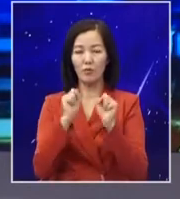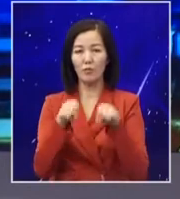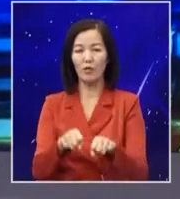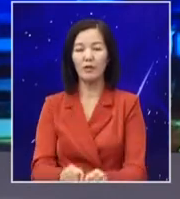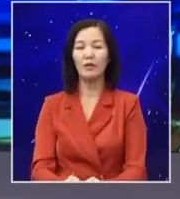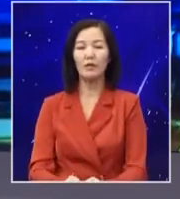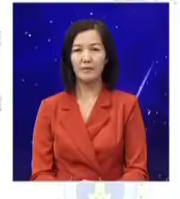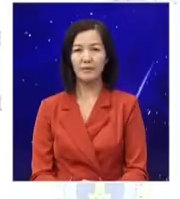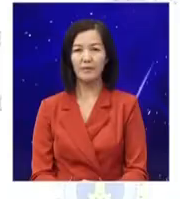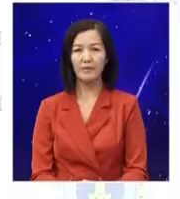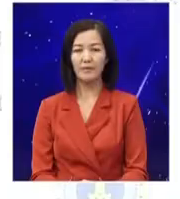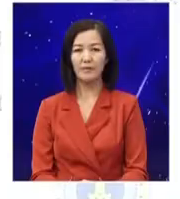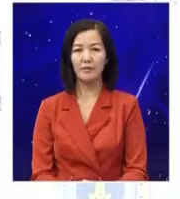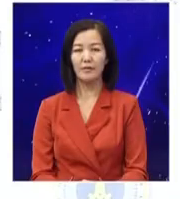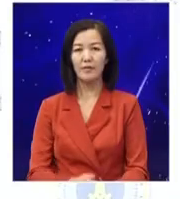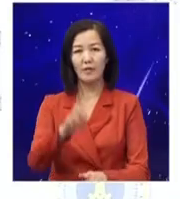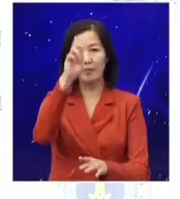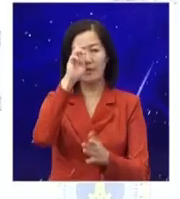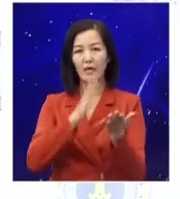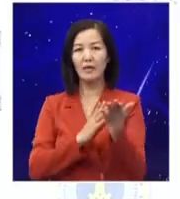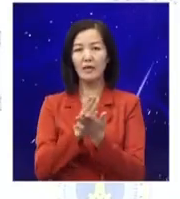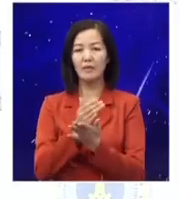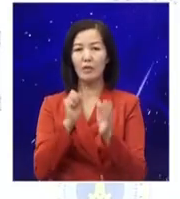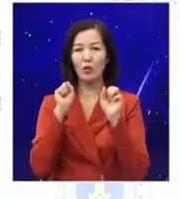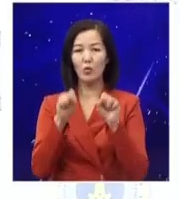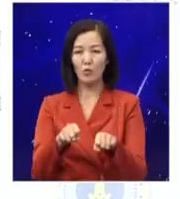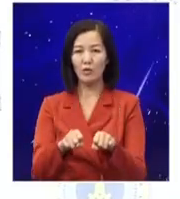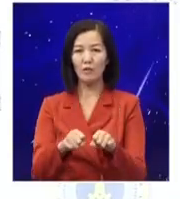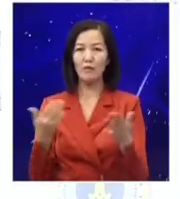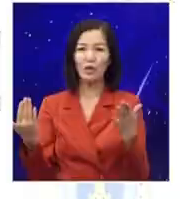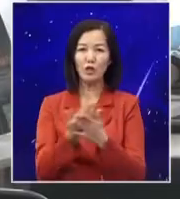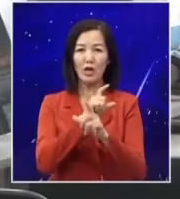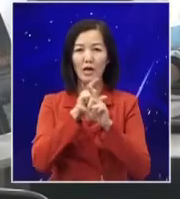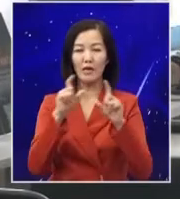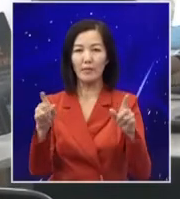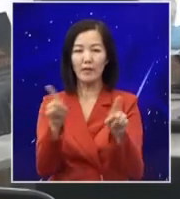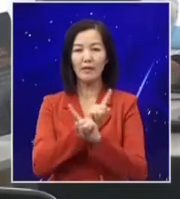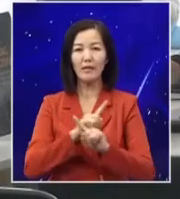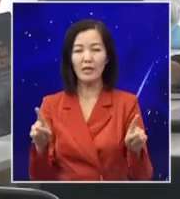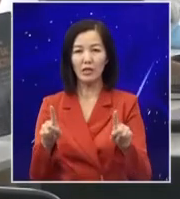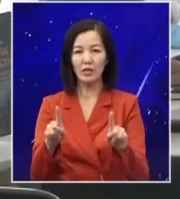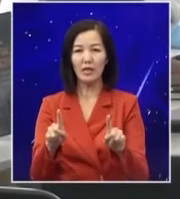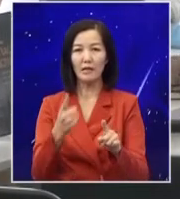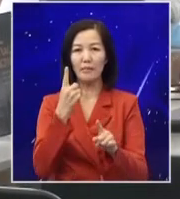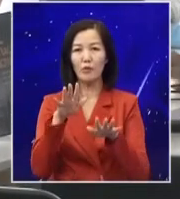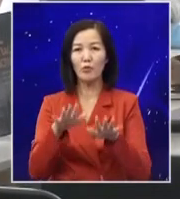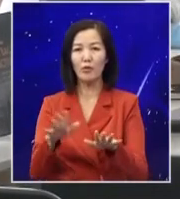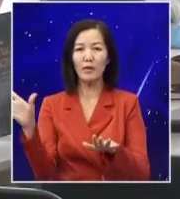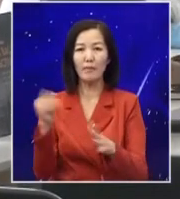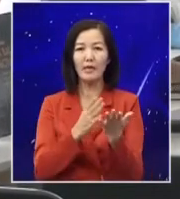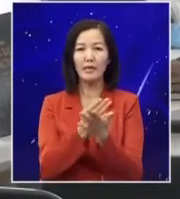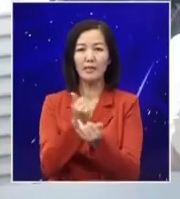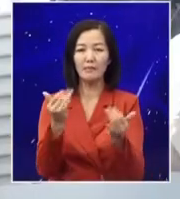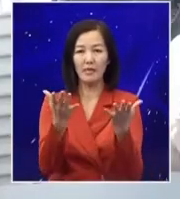рәсімдемек. Мемлекеттік қызметтің қолжетімділігі, жаңа ғимараттың басты ерекшелігі осы. Бір терезе қағидасы бойынша